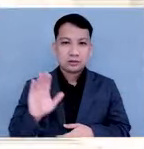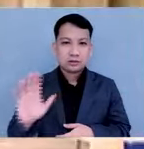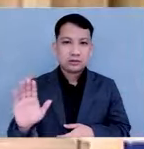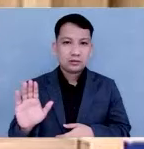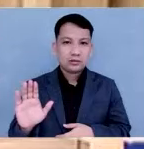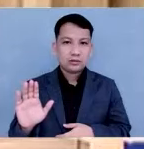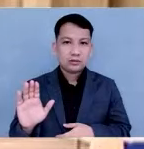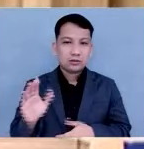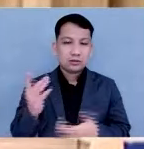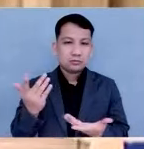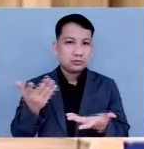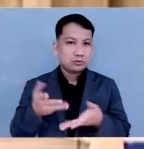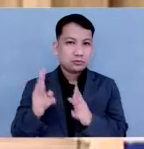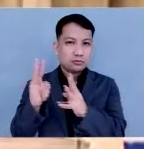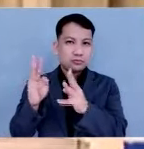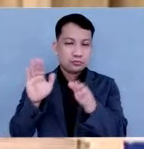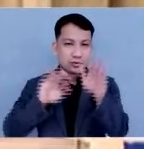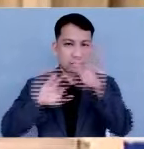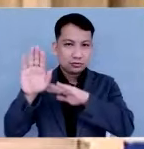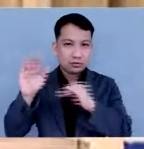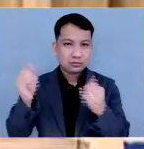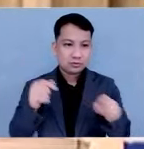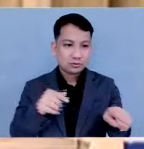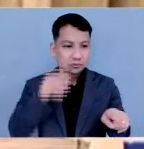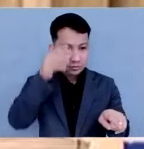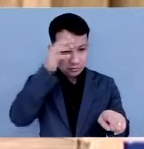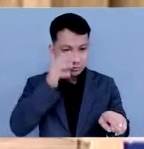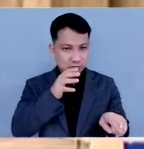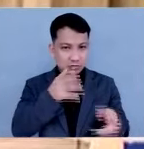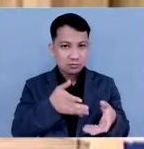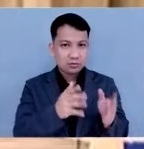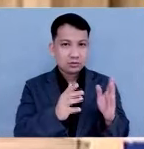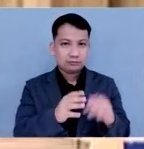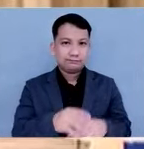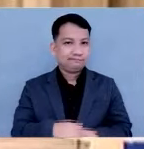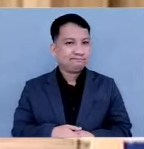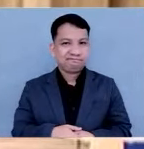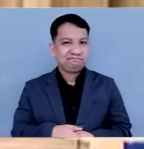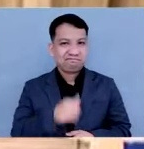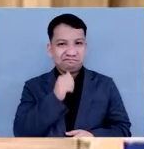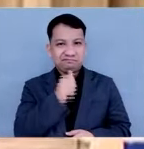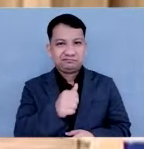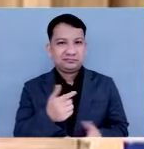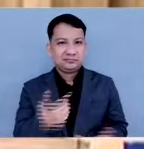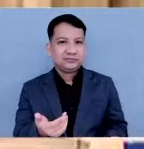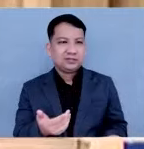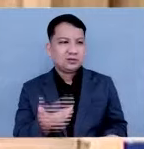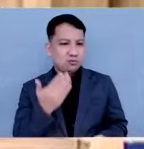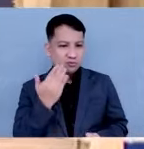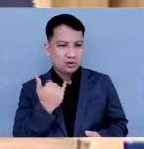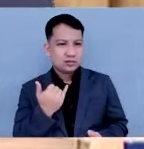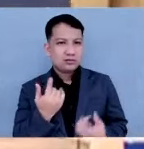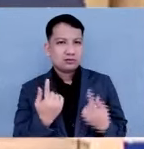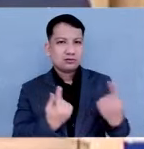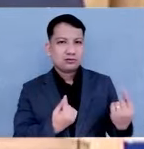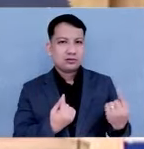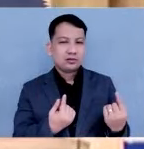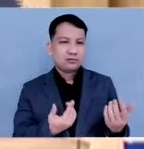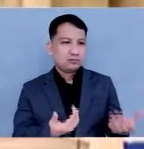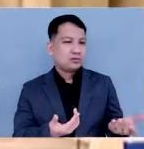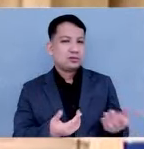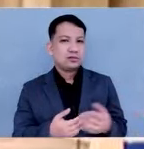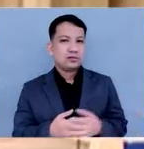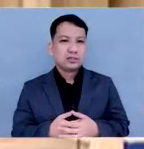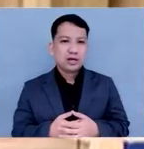heaven. For a parent to allow this, I don't know kung bakit nagagawa ng